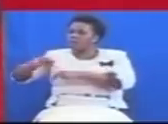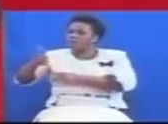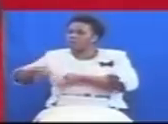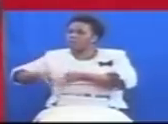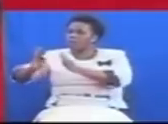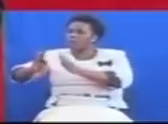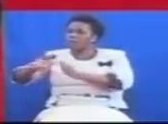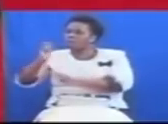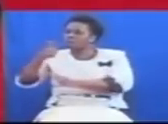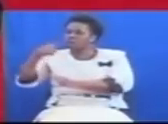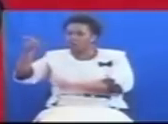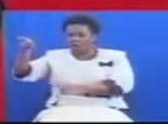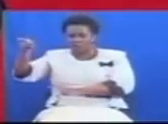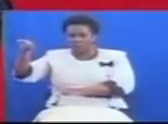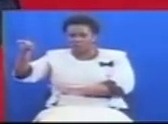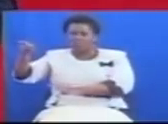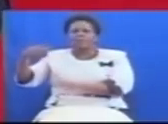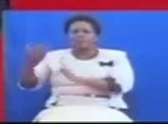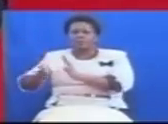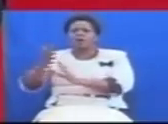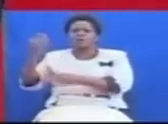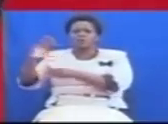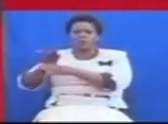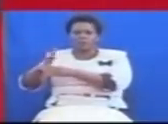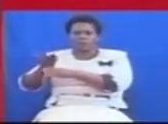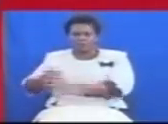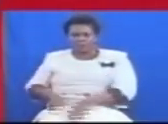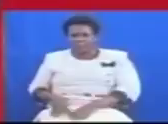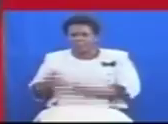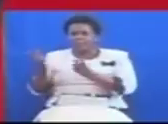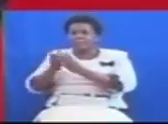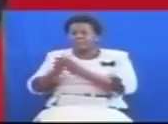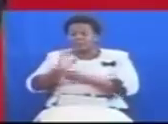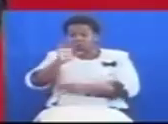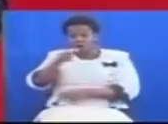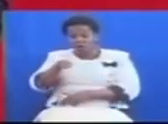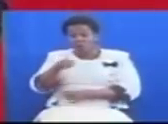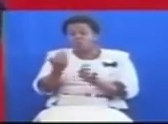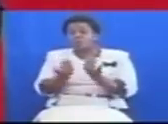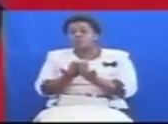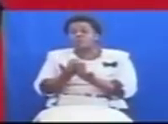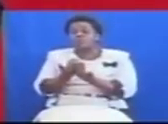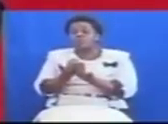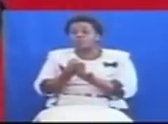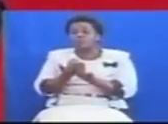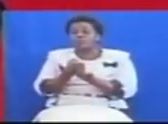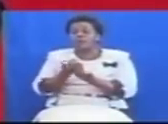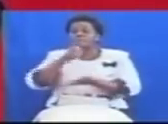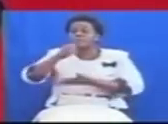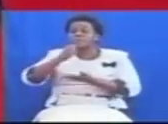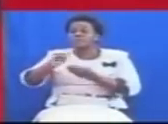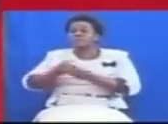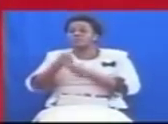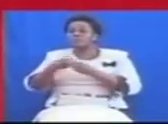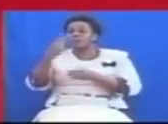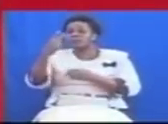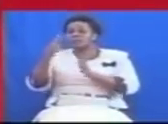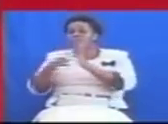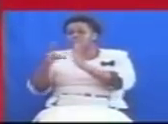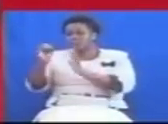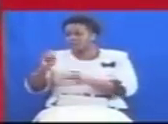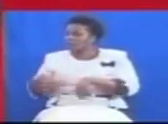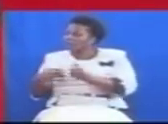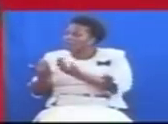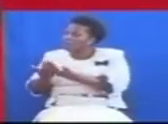bahati nzuri katika mwaka wa fedha huu wametenga fedha shilingi milioni 270 ili ziweze kupelekwa katika eneo hili. Lakini tunaomba wafanye kazi hiyo mapema